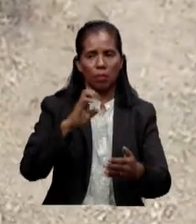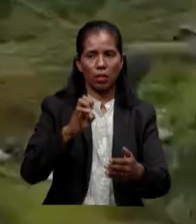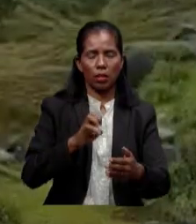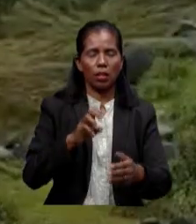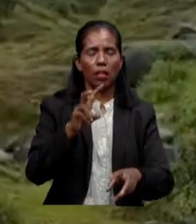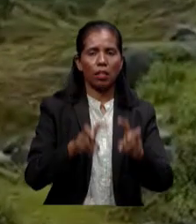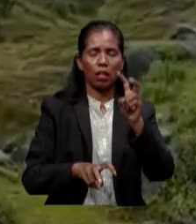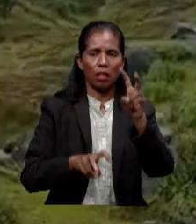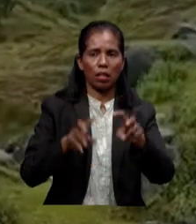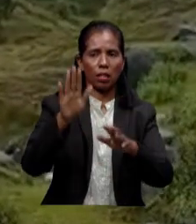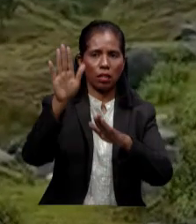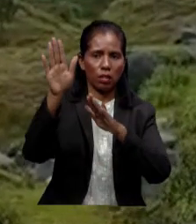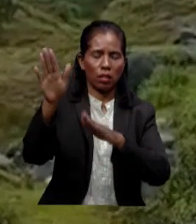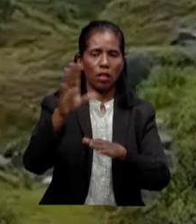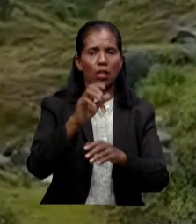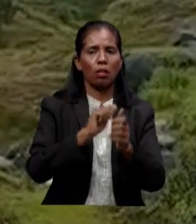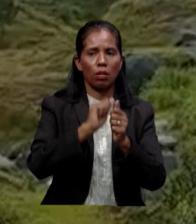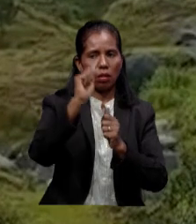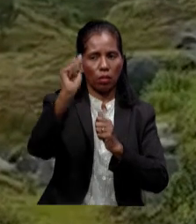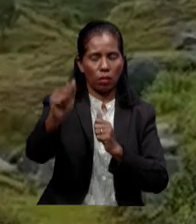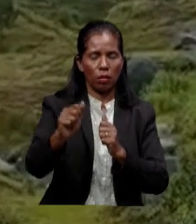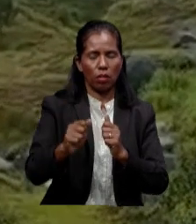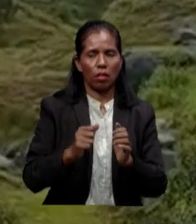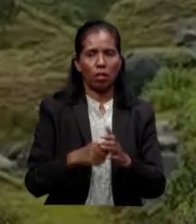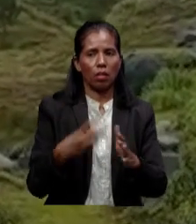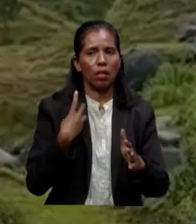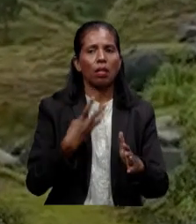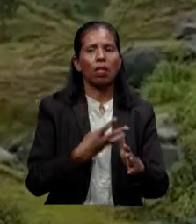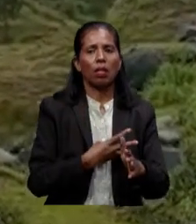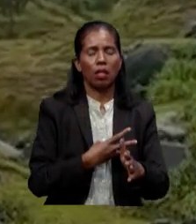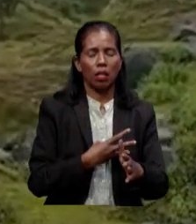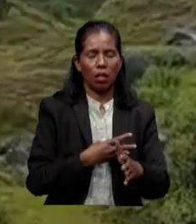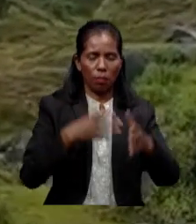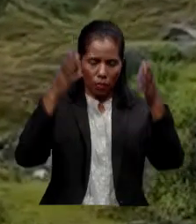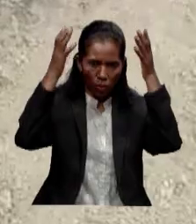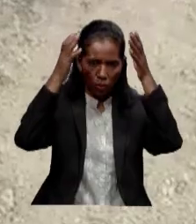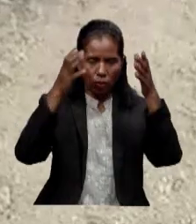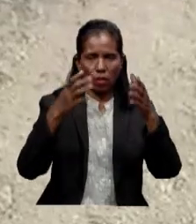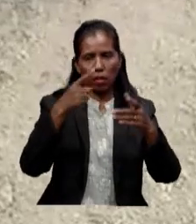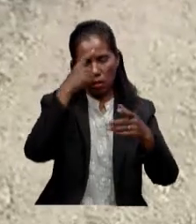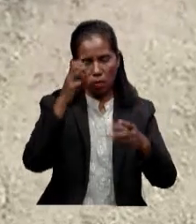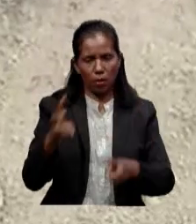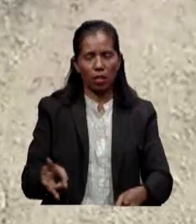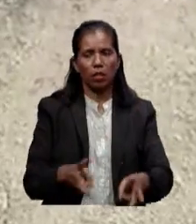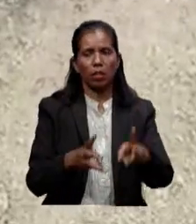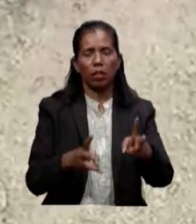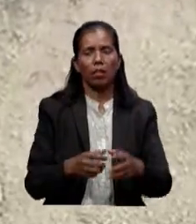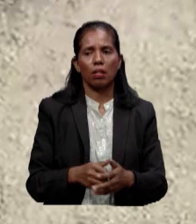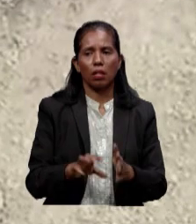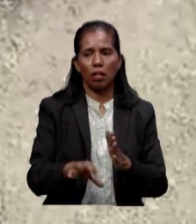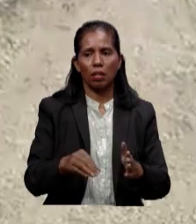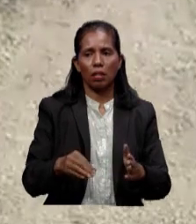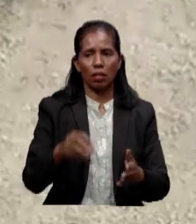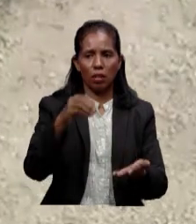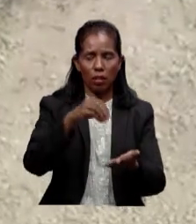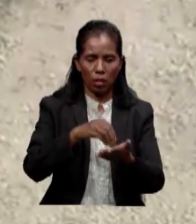kira, oh sira iha fatuk leten, tiba satu kulolo, nami tada rakur mos hanusa, ami tutur deit. Tambah estrada ibu nene hansane, palu be hetan tos, ne bel